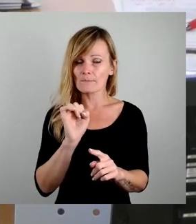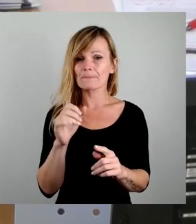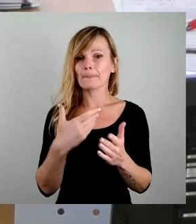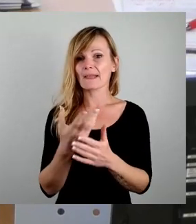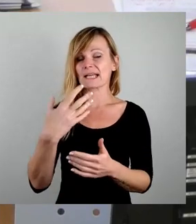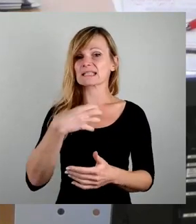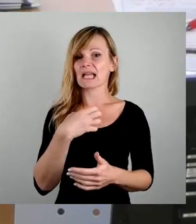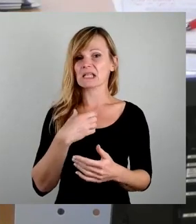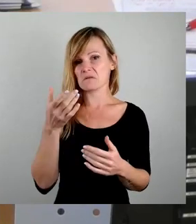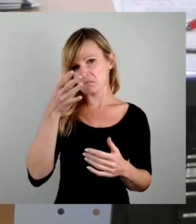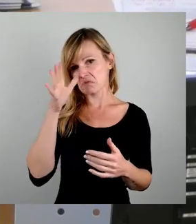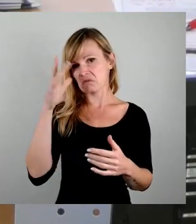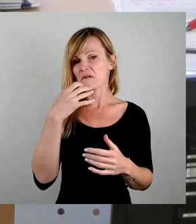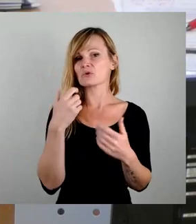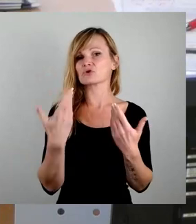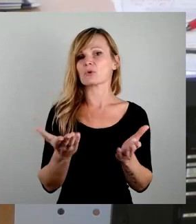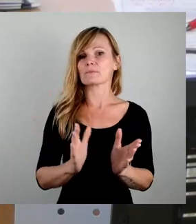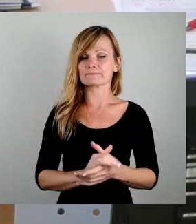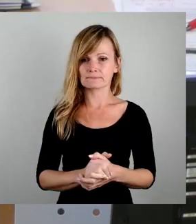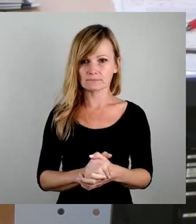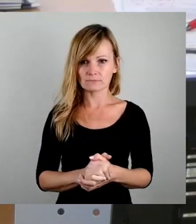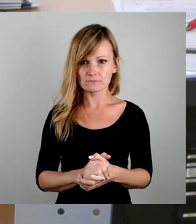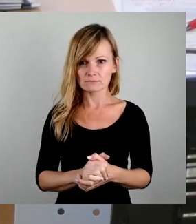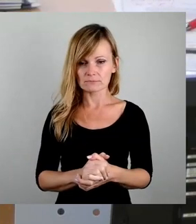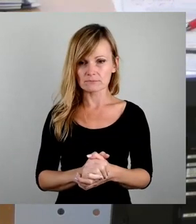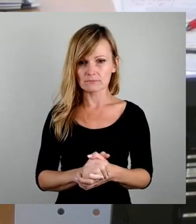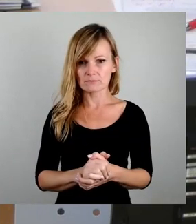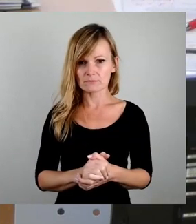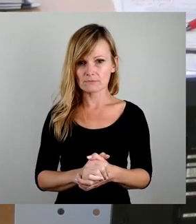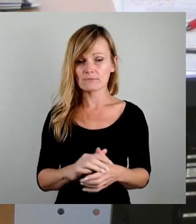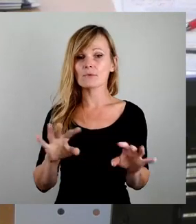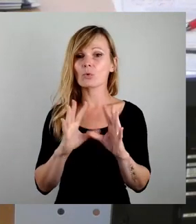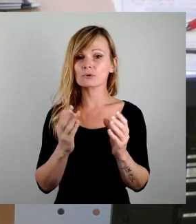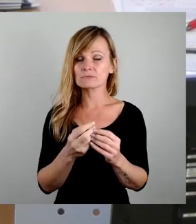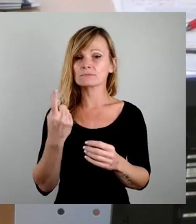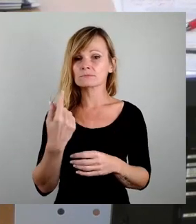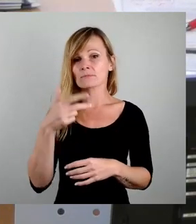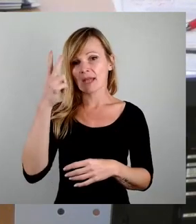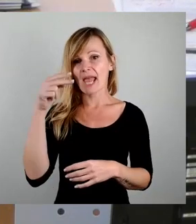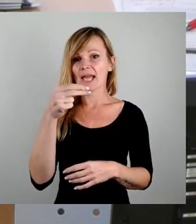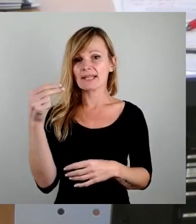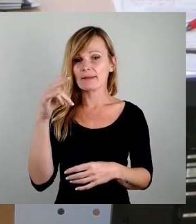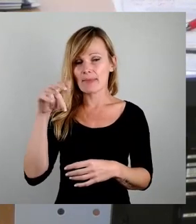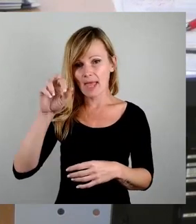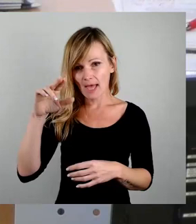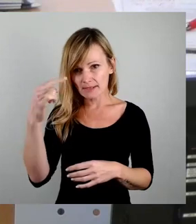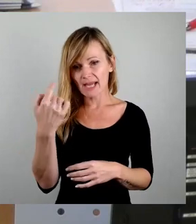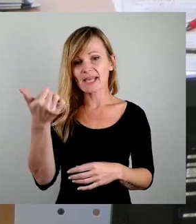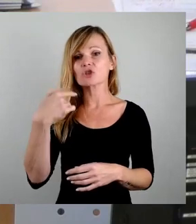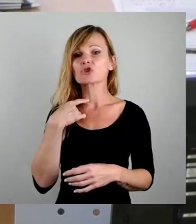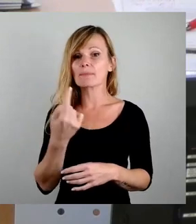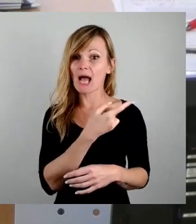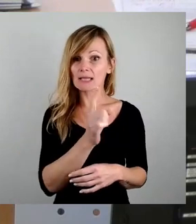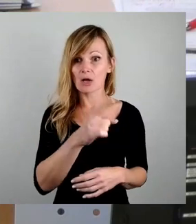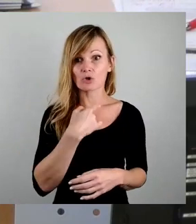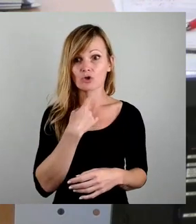möchte. Grundsätzlich hat der Herr Hilbert eine Stimme und die anderen haben auch Stimmen. Und der Herr Hilbert wird wahrscheinlich auch überstimmt